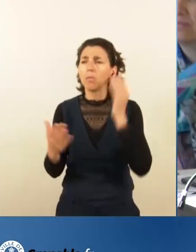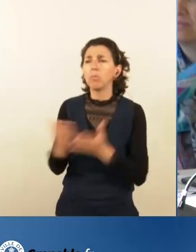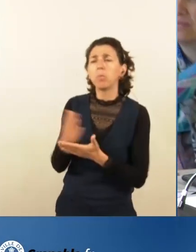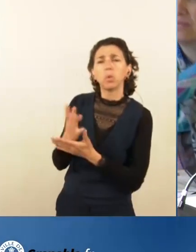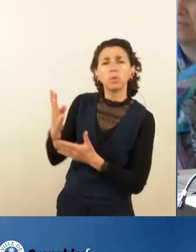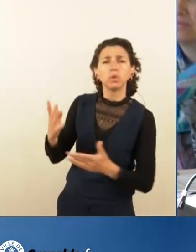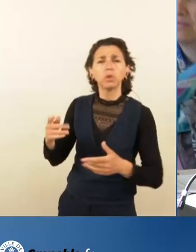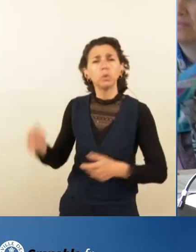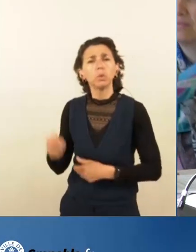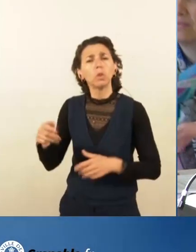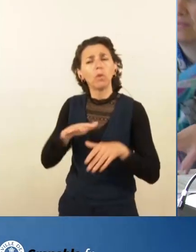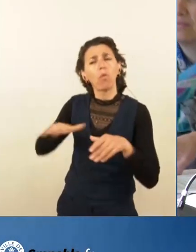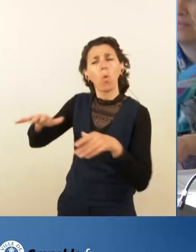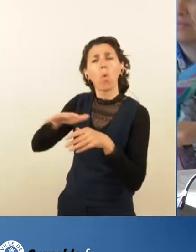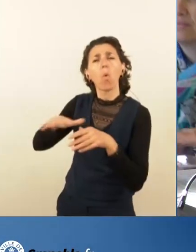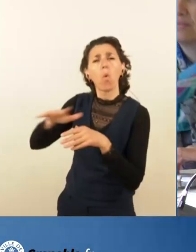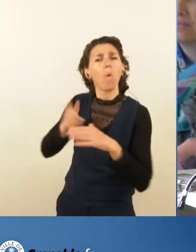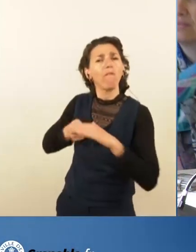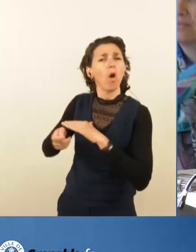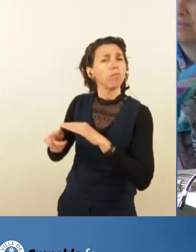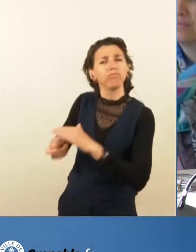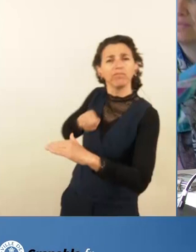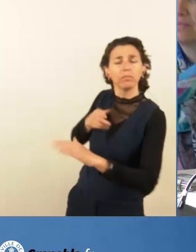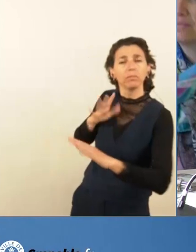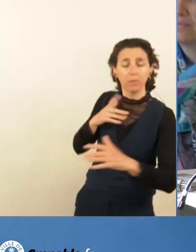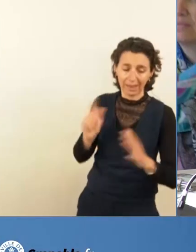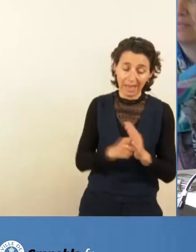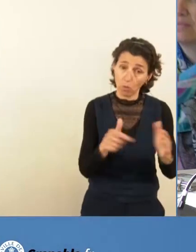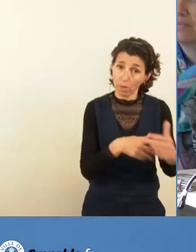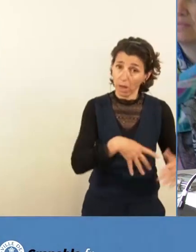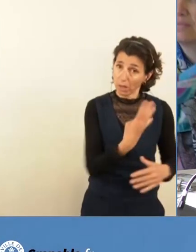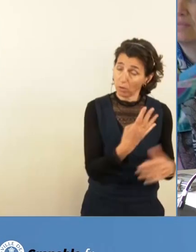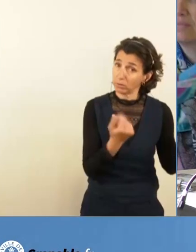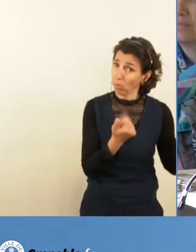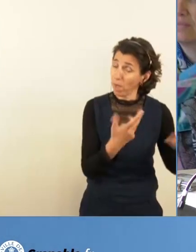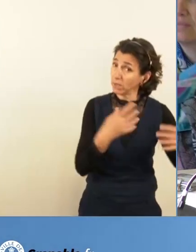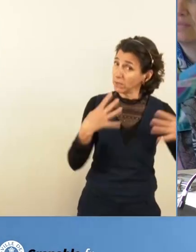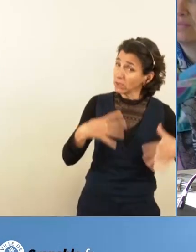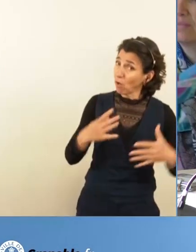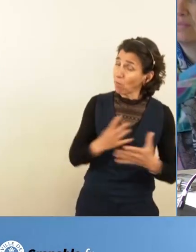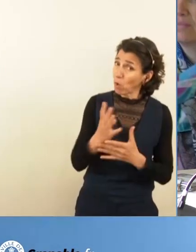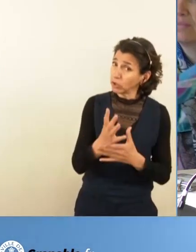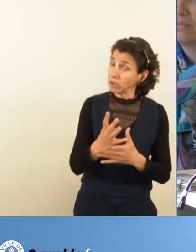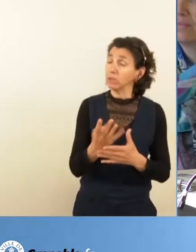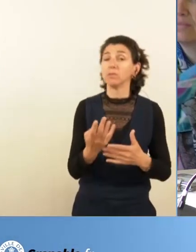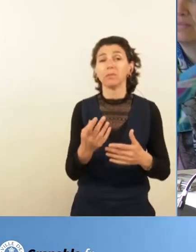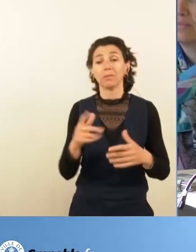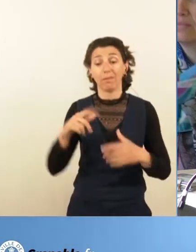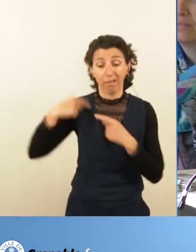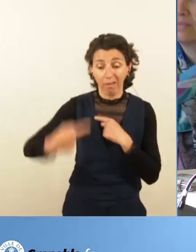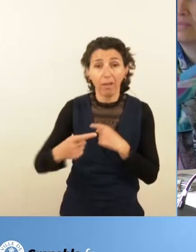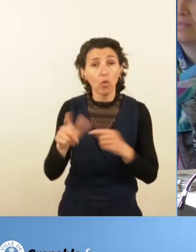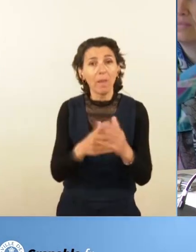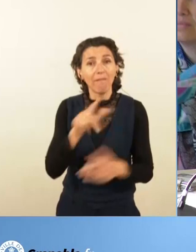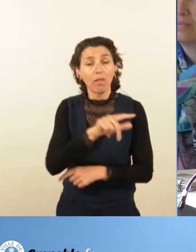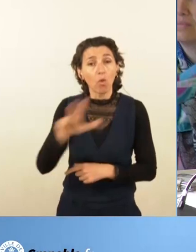auprès des structures d'animation je rappelle qu'en 2014 on avait 19 dans la ville de Grenoble en 2023 il en reste 13 dont 2